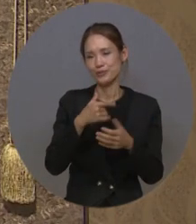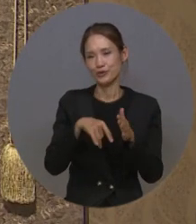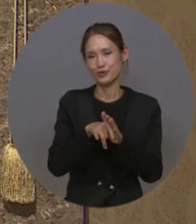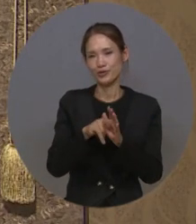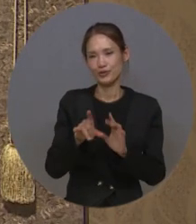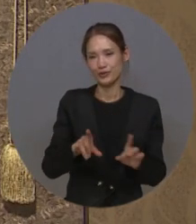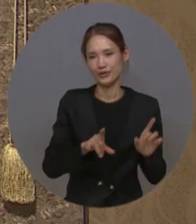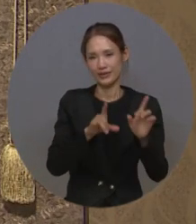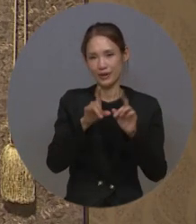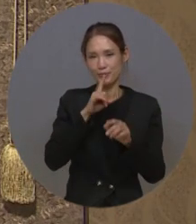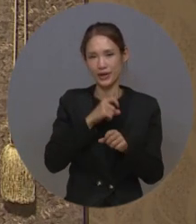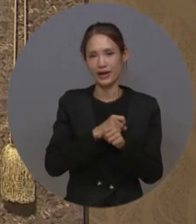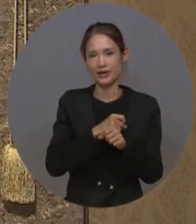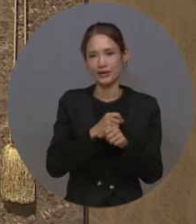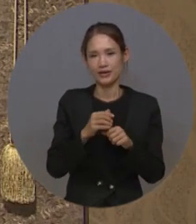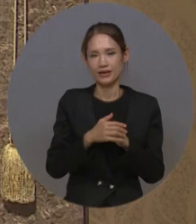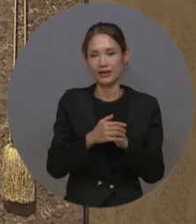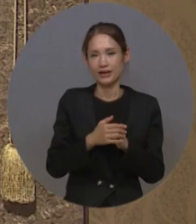사는 거라고 합니다.